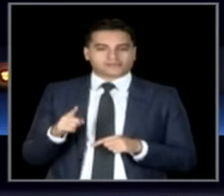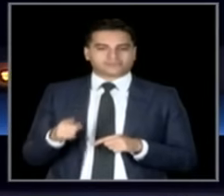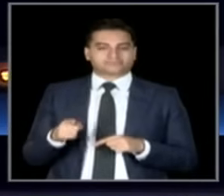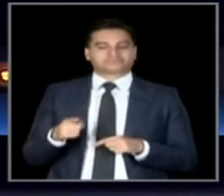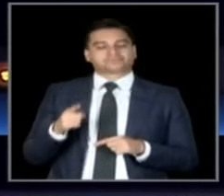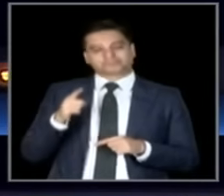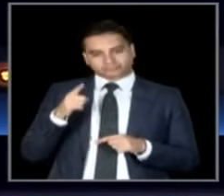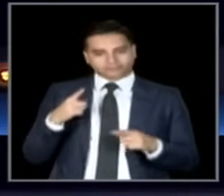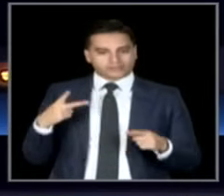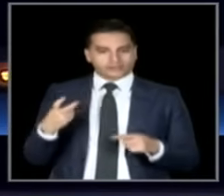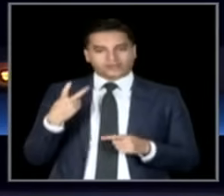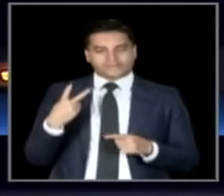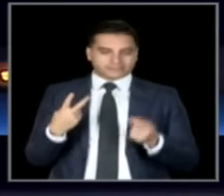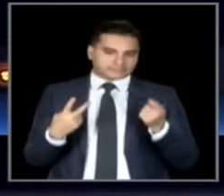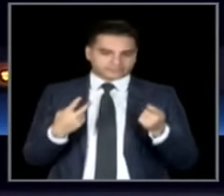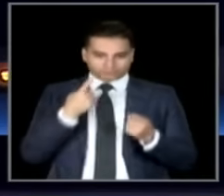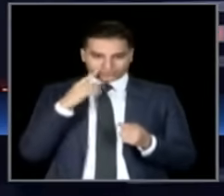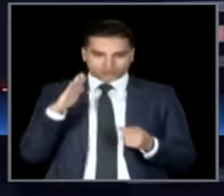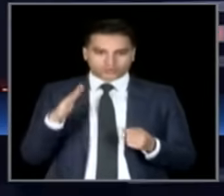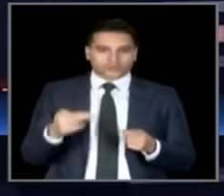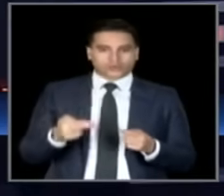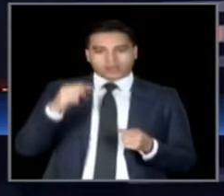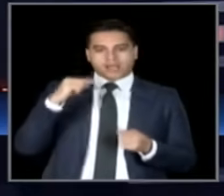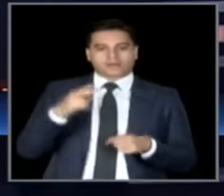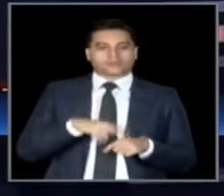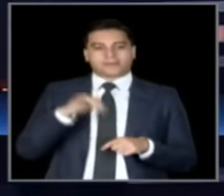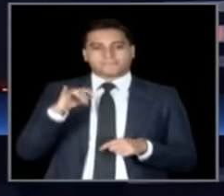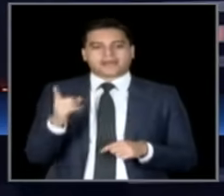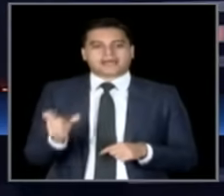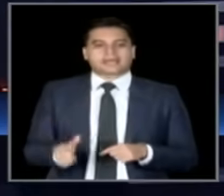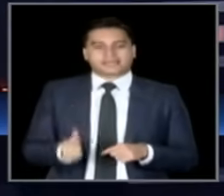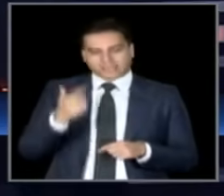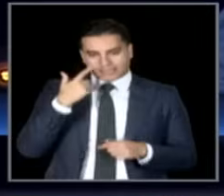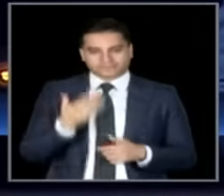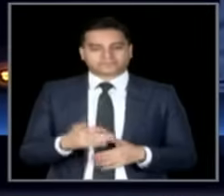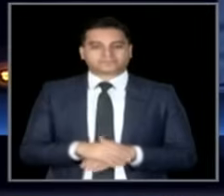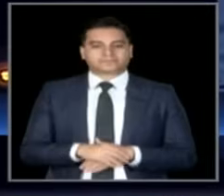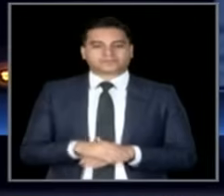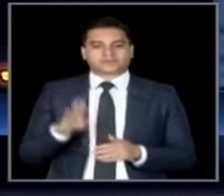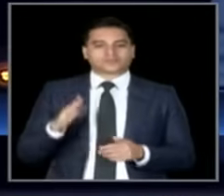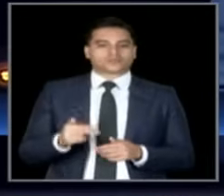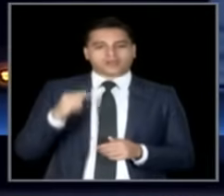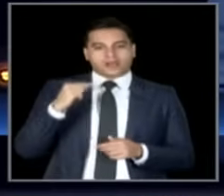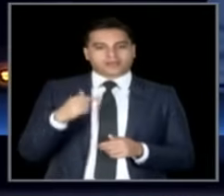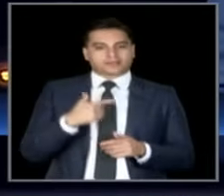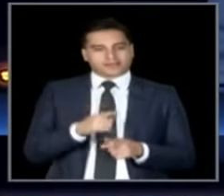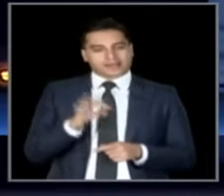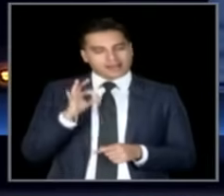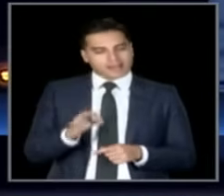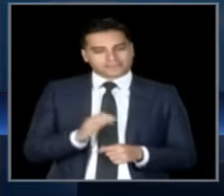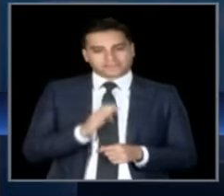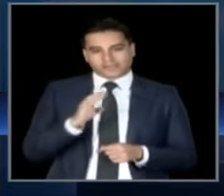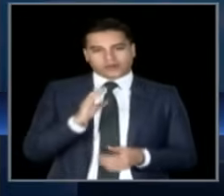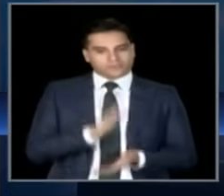بلا مقابل. سعاد ومرنا، مرنا وسعاد. سعاد ما عندكيش